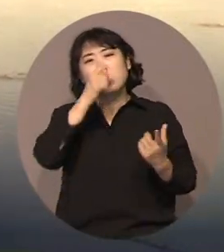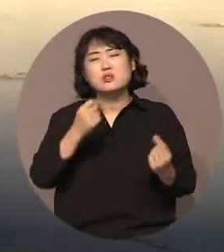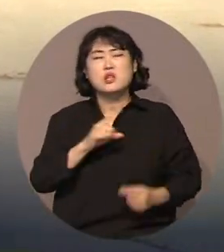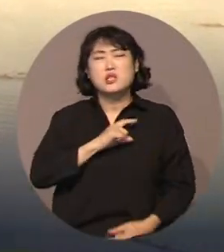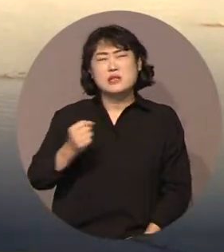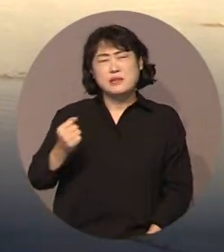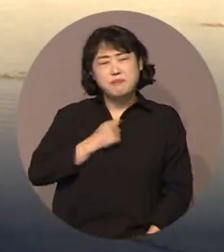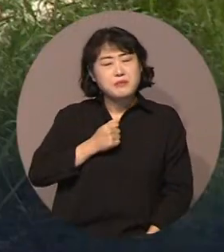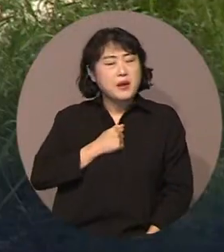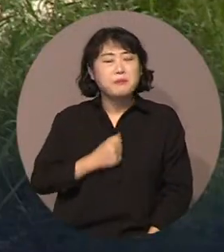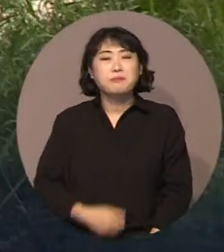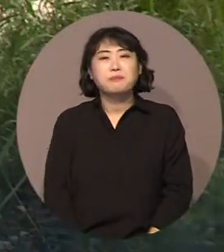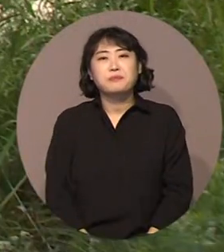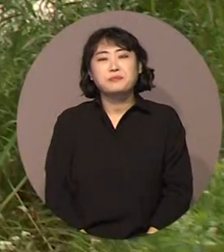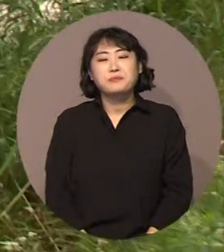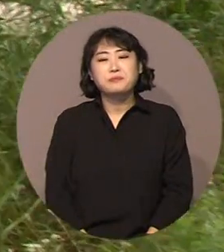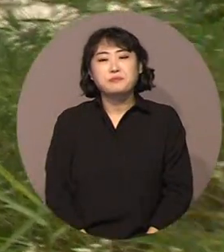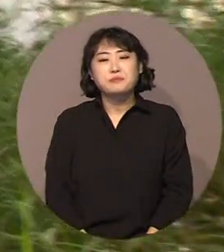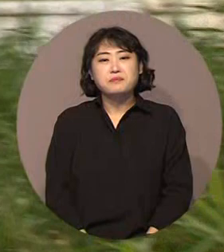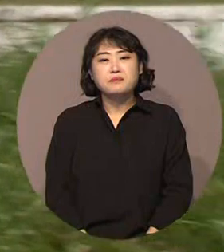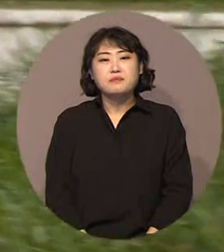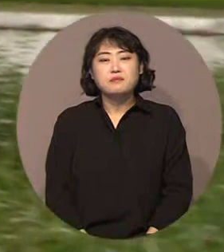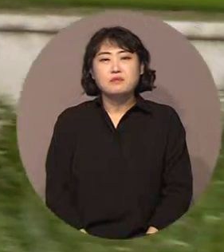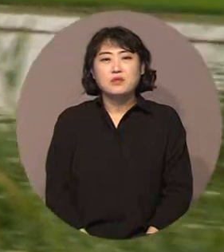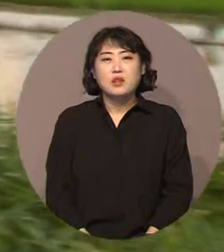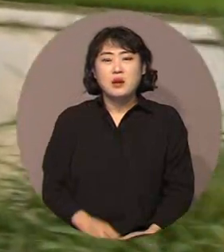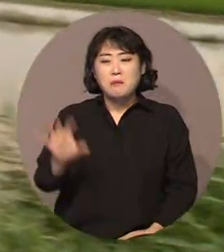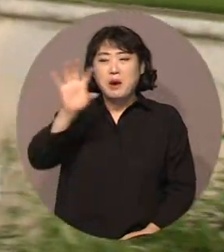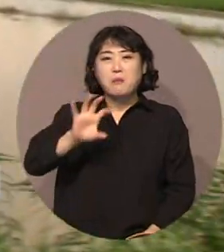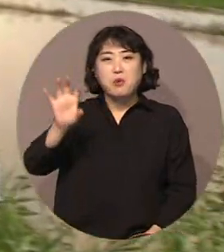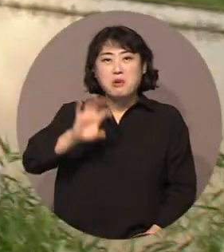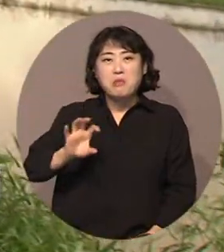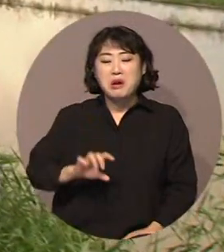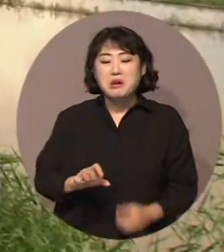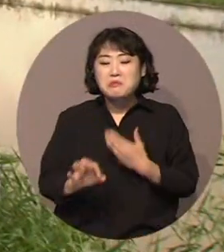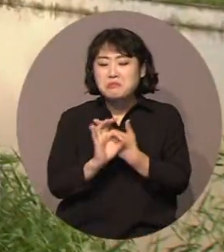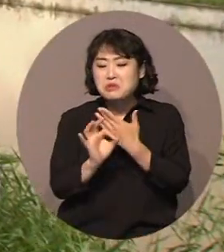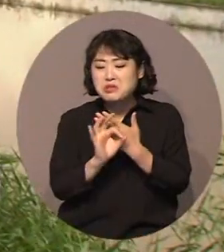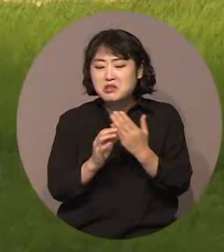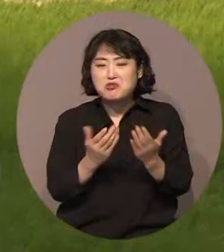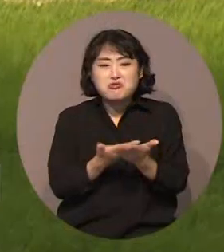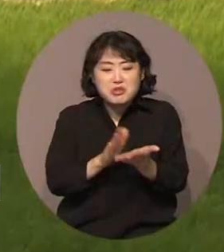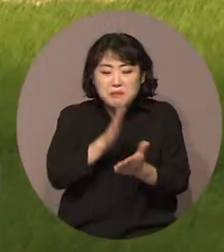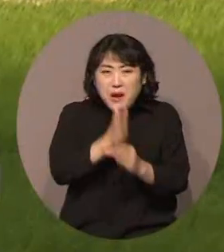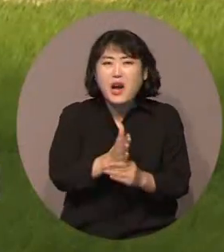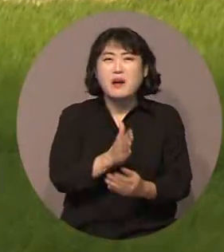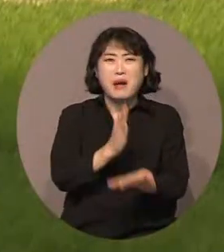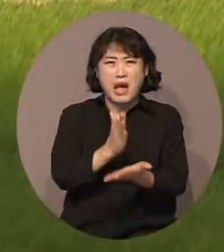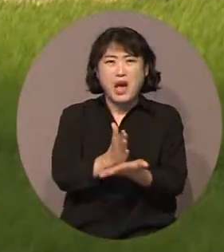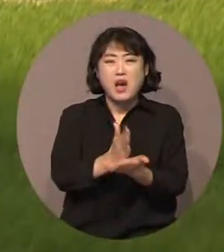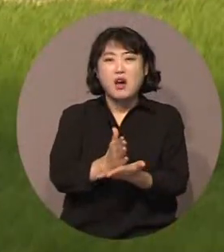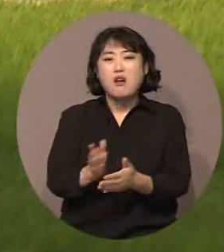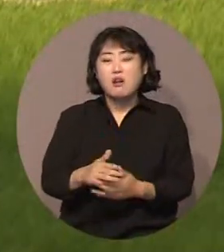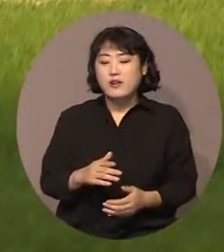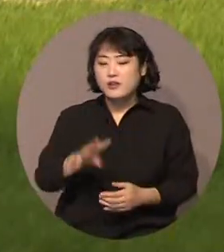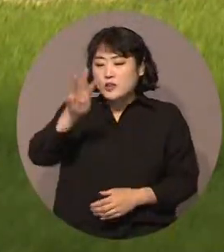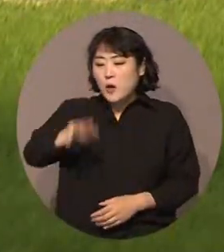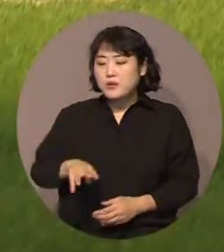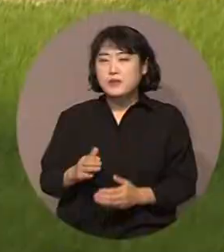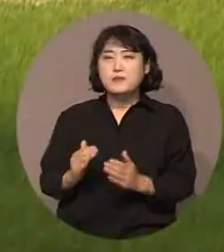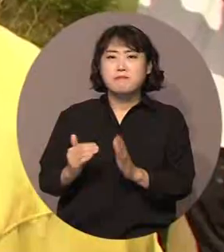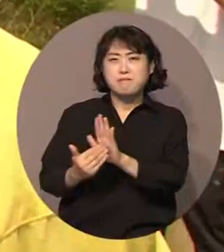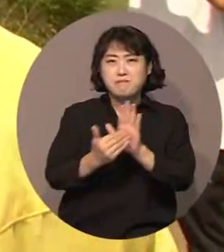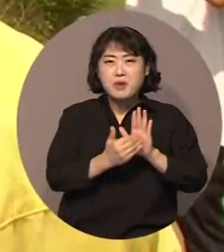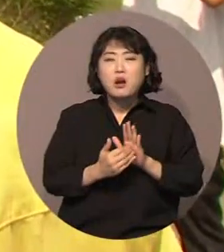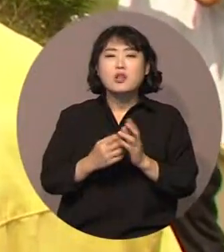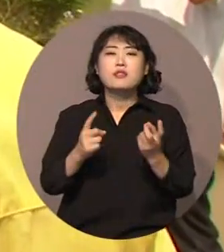답답하고 환장하겠어 지금. 재해 때마다 반복되는 땜질식 처방이 아닌 수해 재발 방지를 위한 하천 정비와 배수로 사업